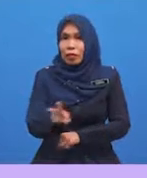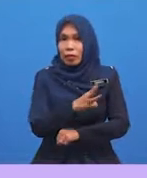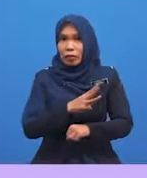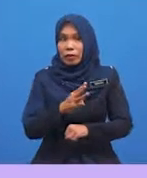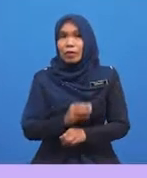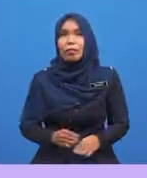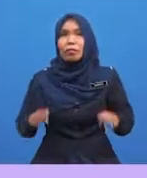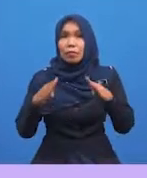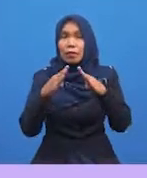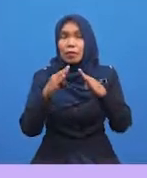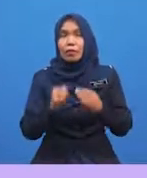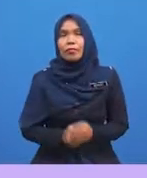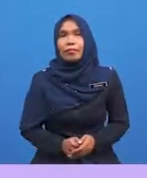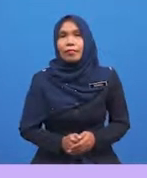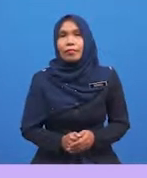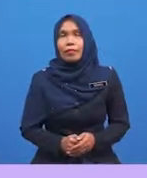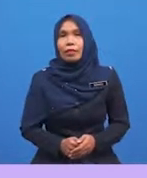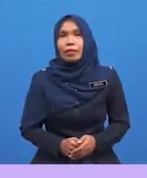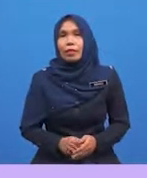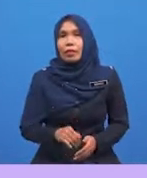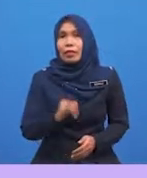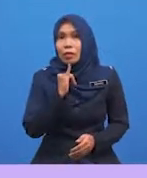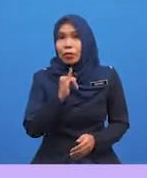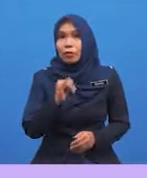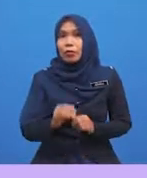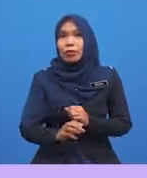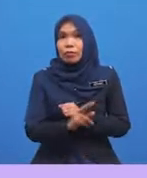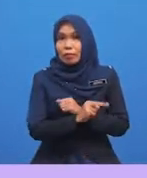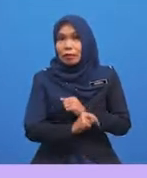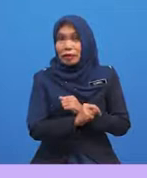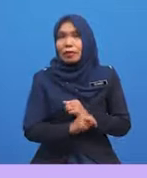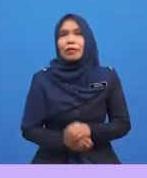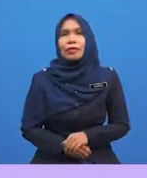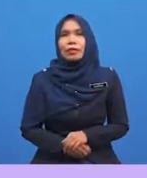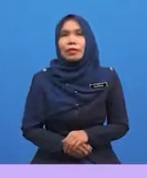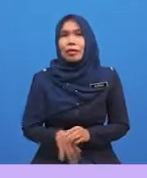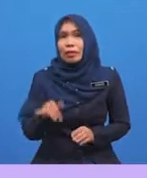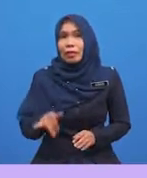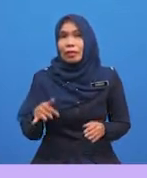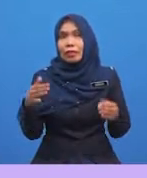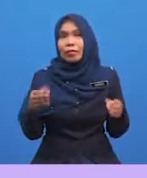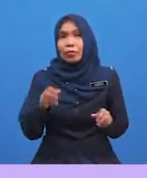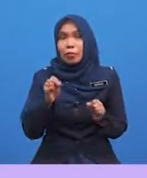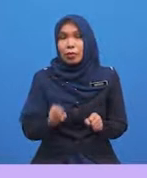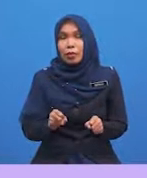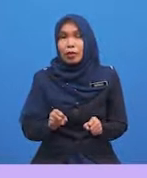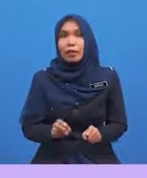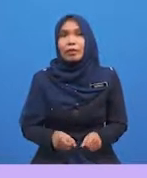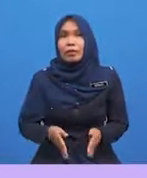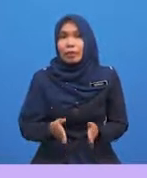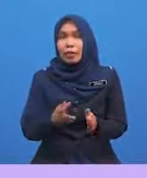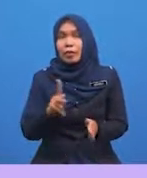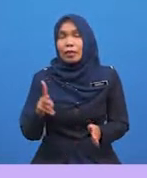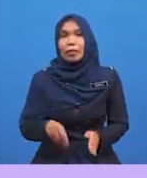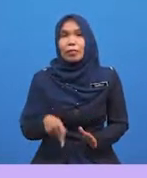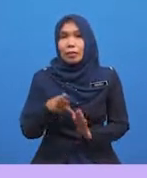ibu negeri yang menjadi pusat pentadbiran untuk pelbagai urusan. darjah